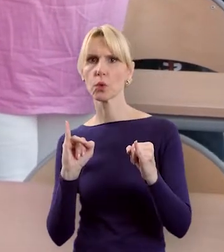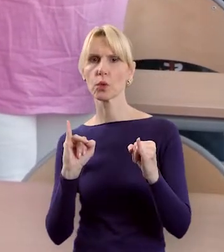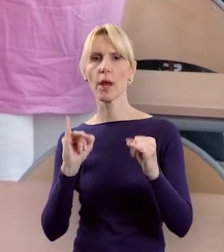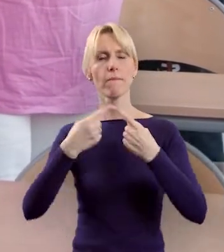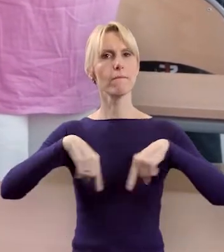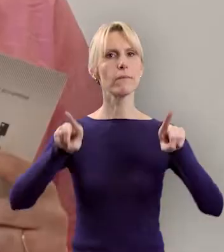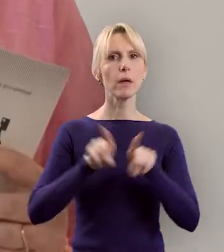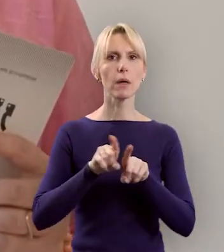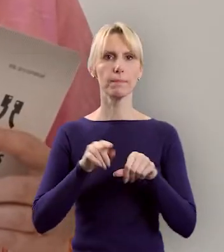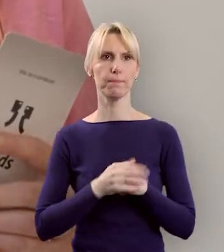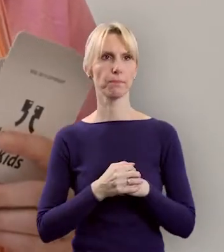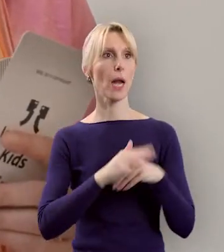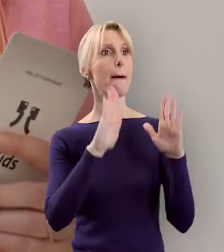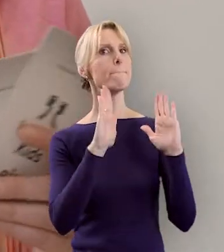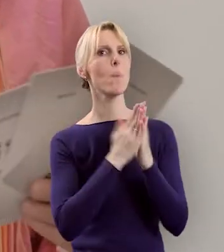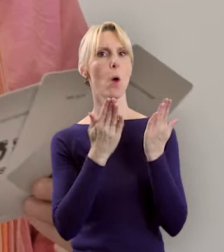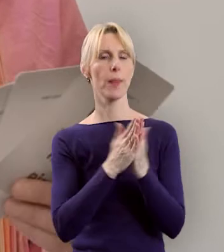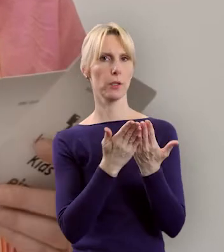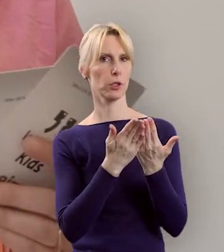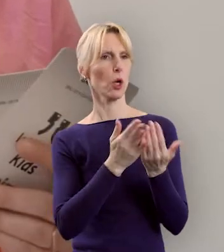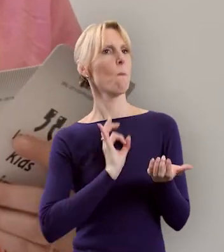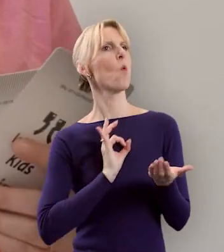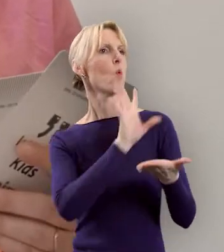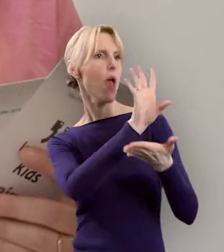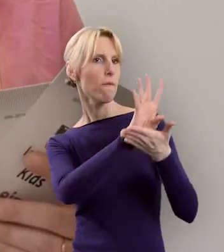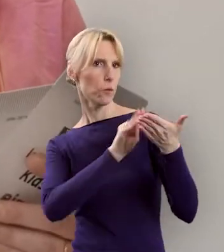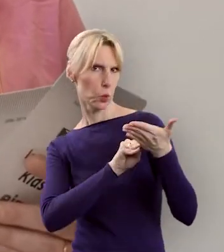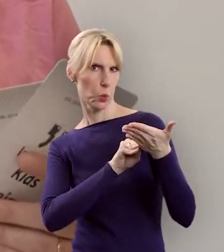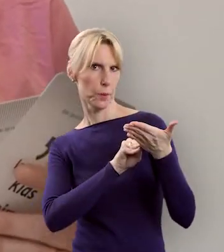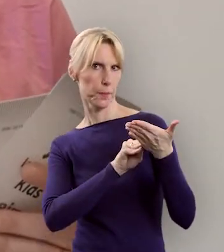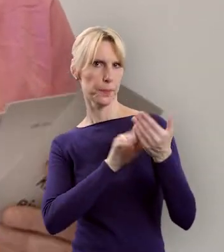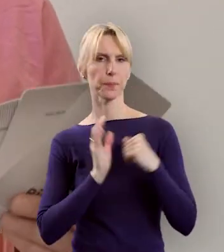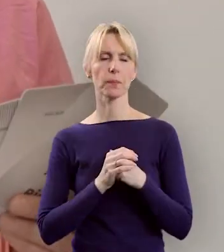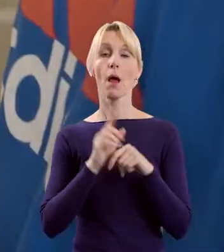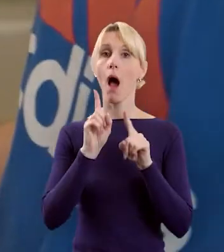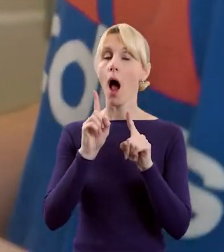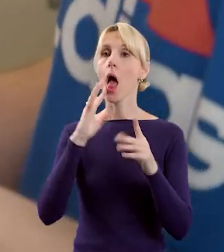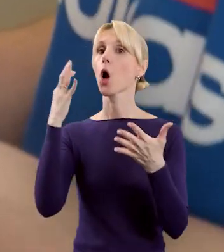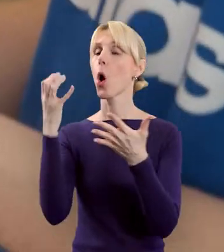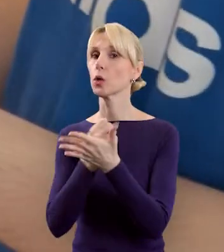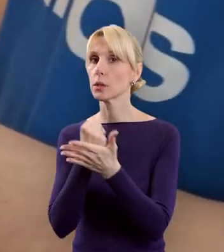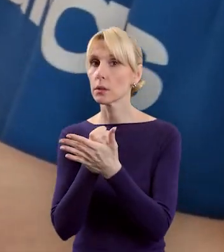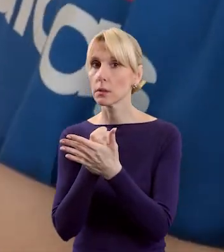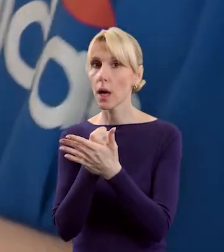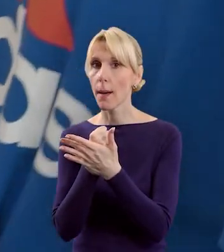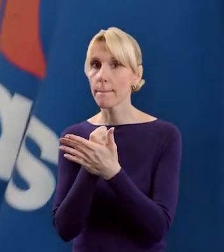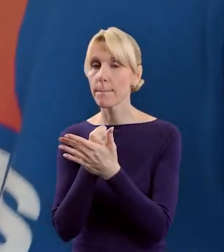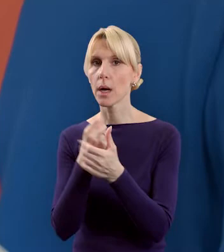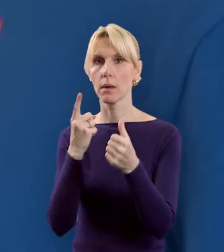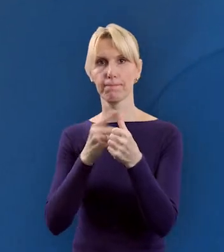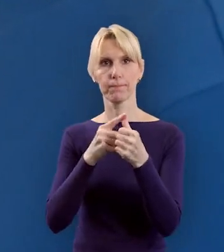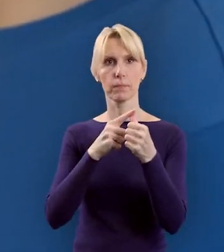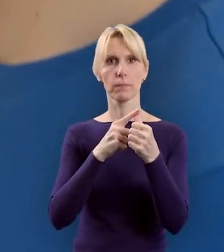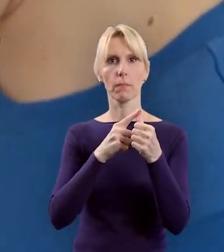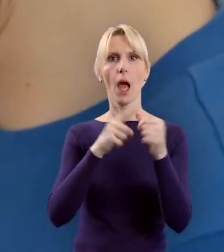Czyli podręcznik jest takim wzorcem, takim, bym powiedziała, kręgosłupem, natomiast korzystamy tak z